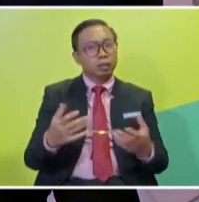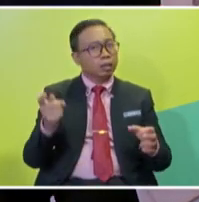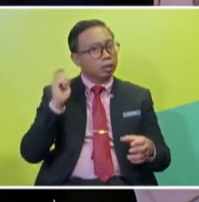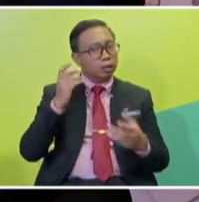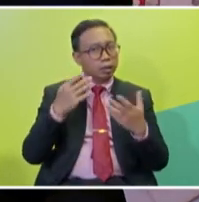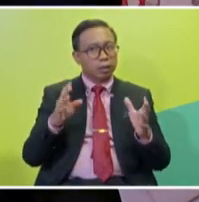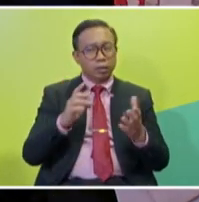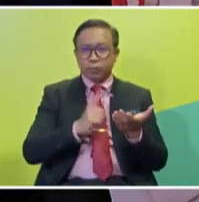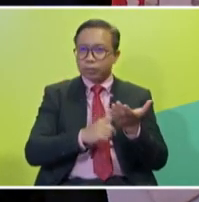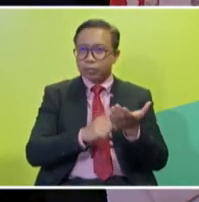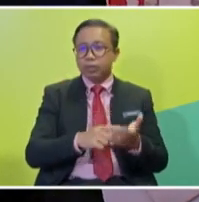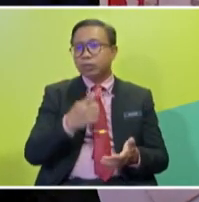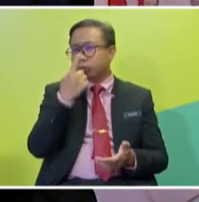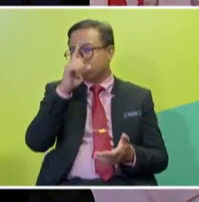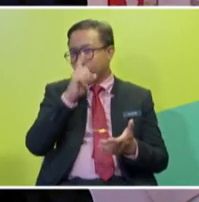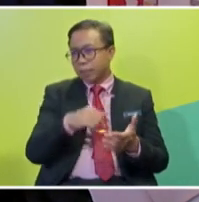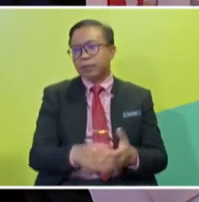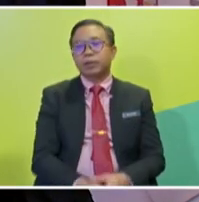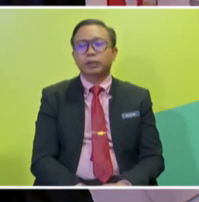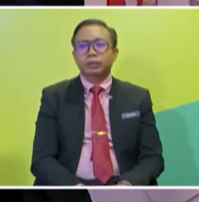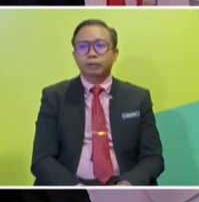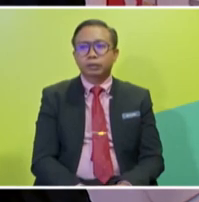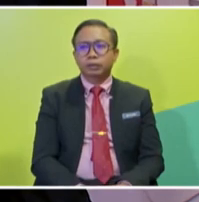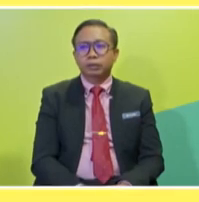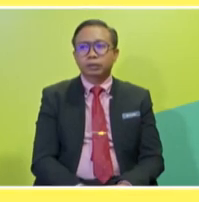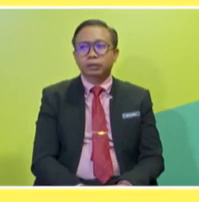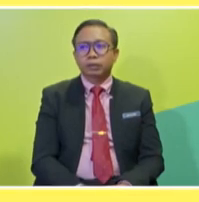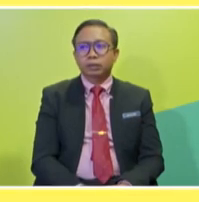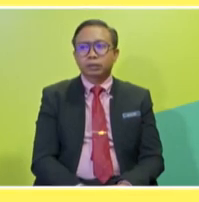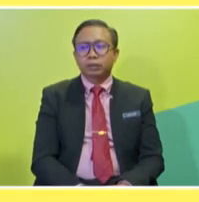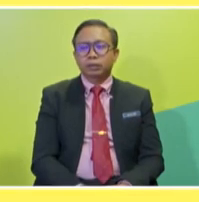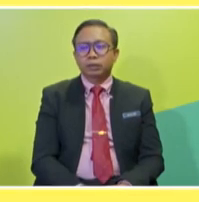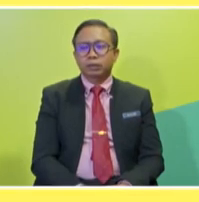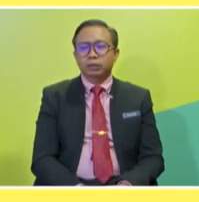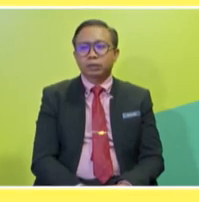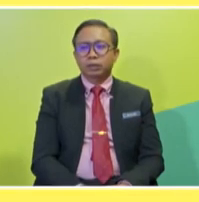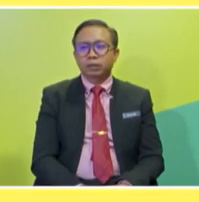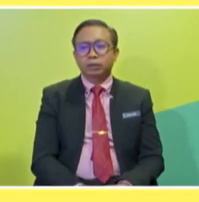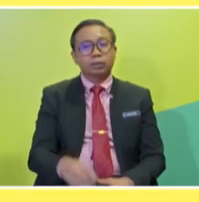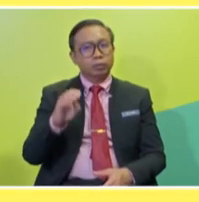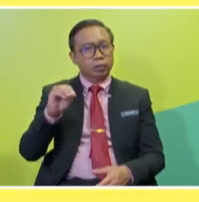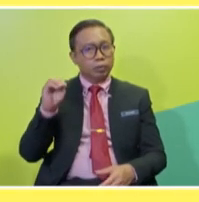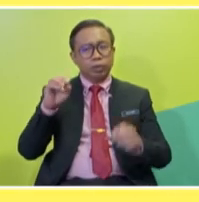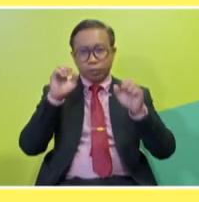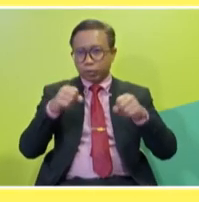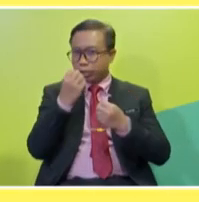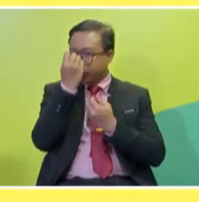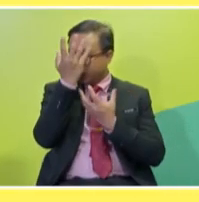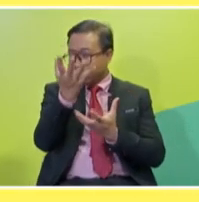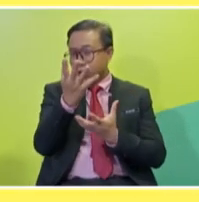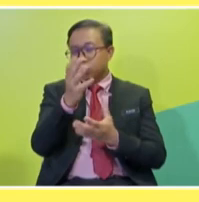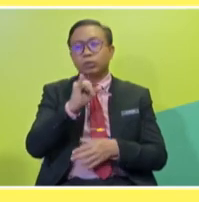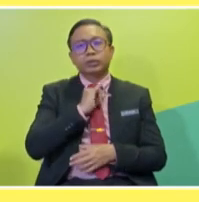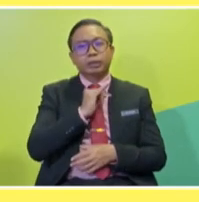Kemudian untuk apa juga tadi kita bincangkan ya Kris dan juga boleh beritahu saya